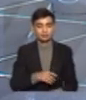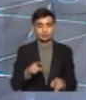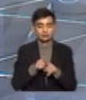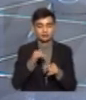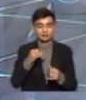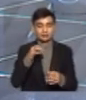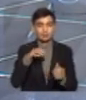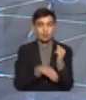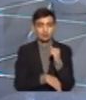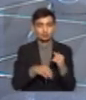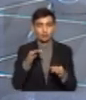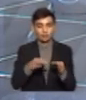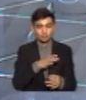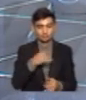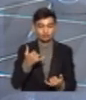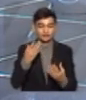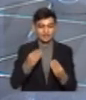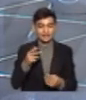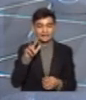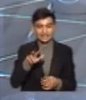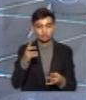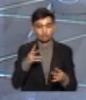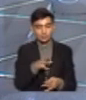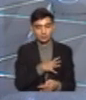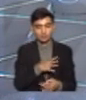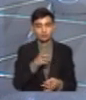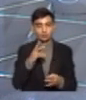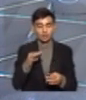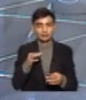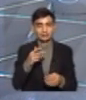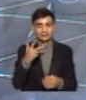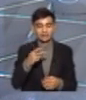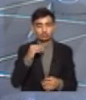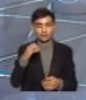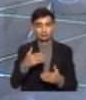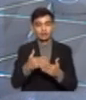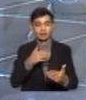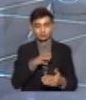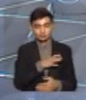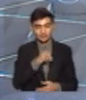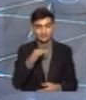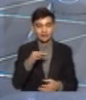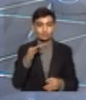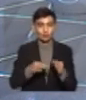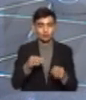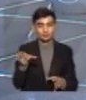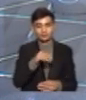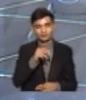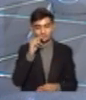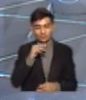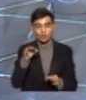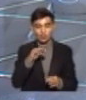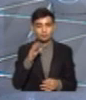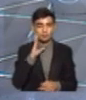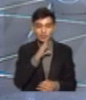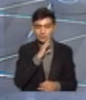Бүгінгі соңғы сот отырысы сағат 3-те өтуі тиіс еді. Аяқ асты 3 сағат бұрын өткізіліп, тіпті сотталып жатқан жігіттердің